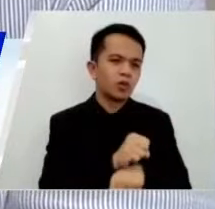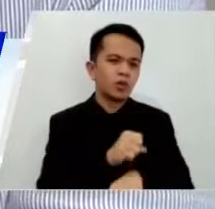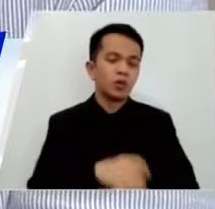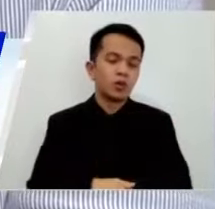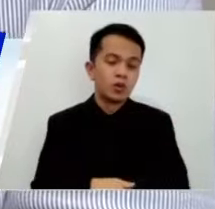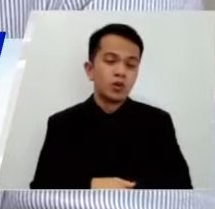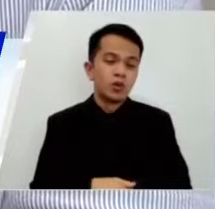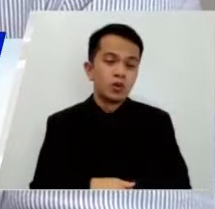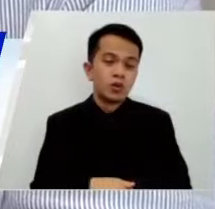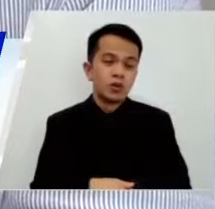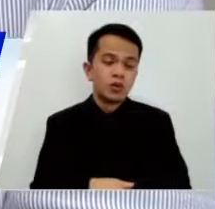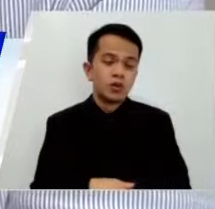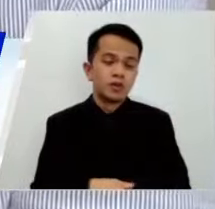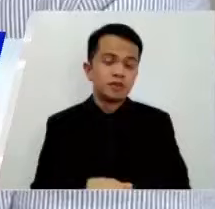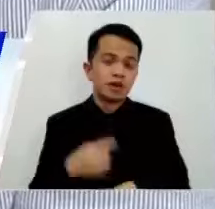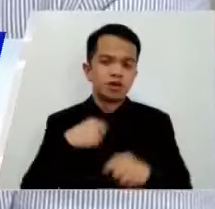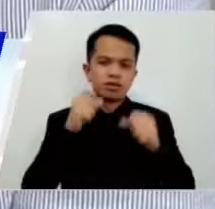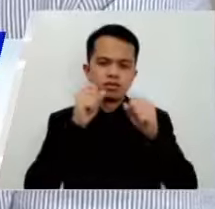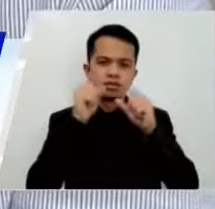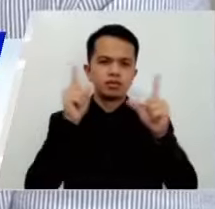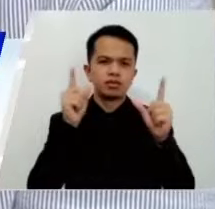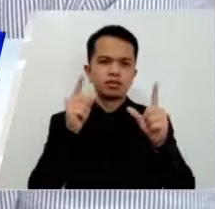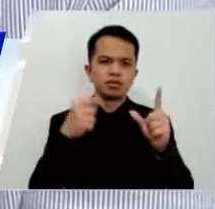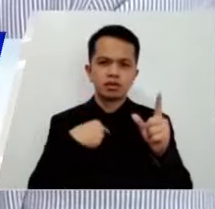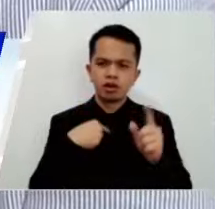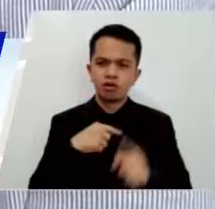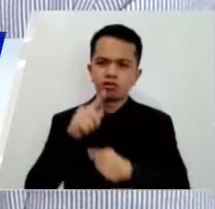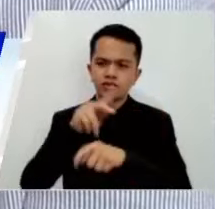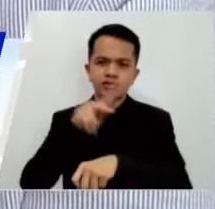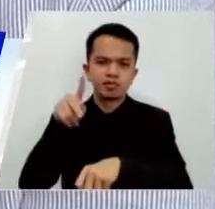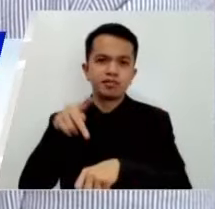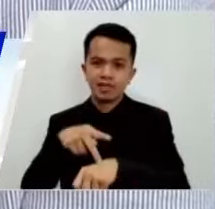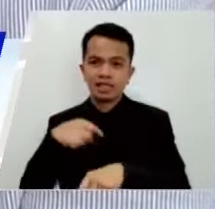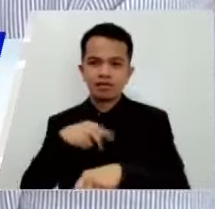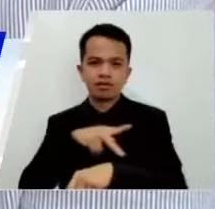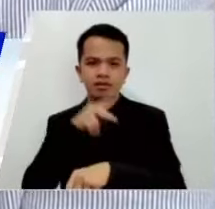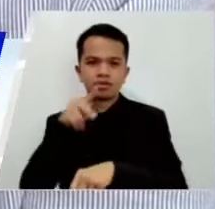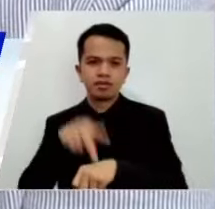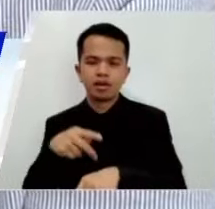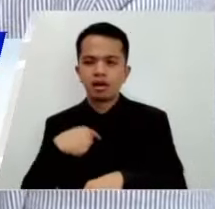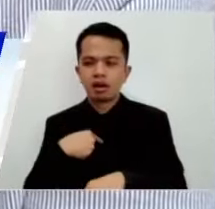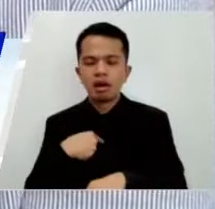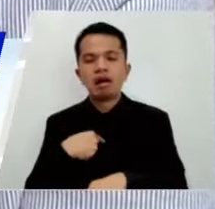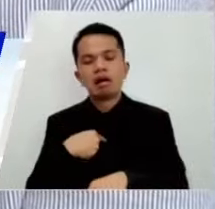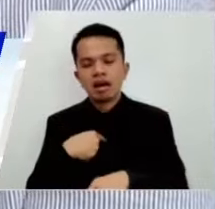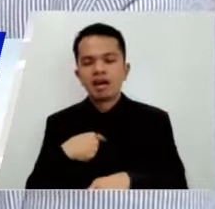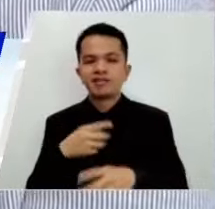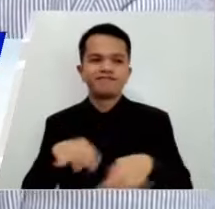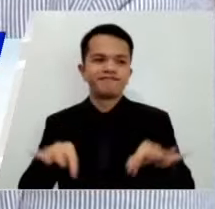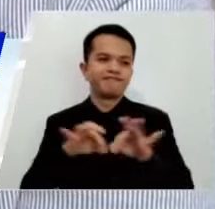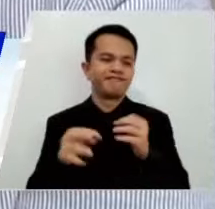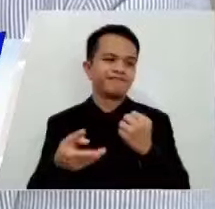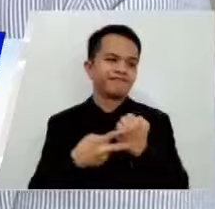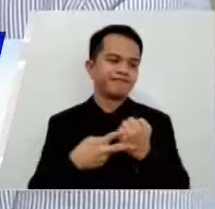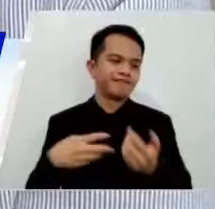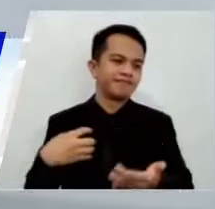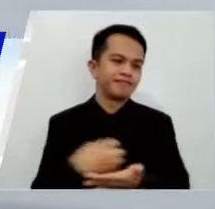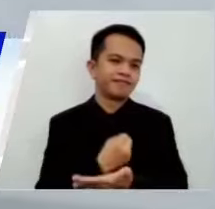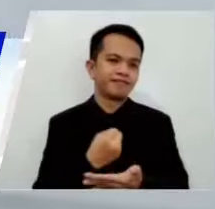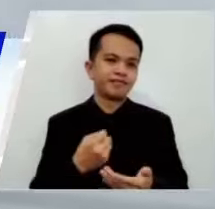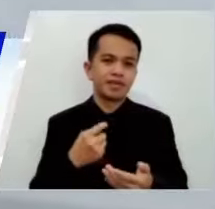nung pagkagising mo lang, nandito na ako sa Pilipinas, sir, sabi ko, dapat nag-ipon ako before, hindi lahat ibibigay sa